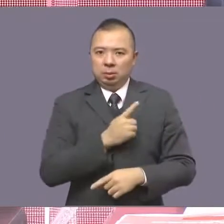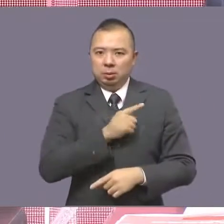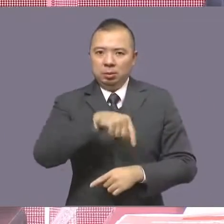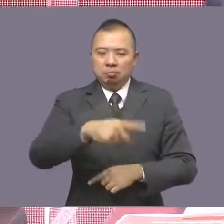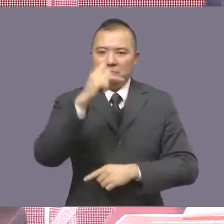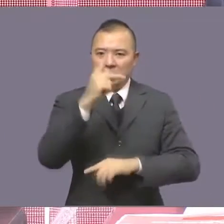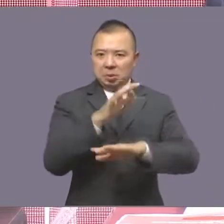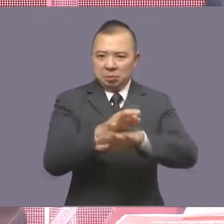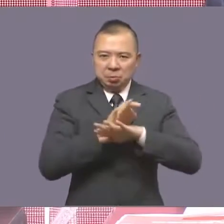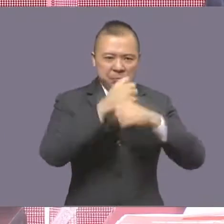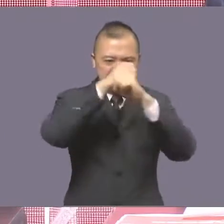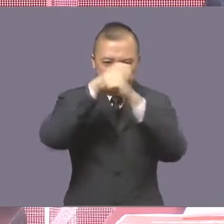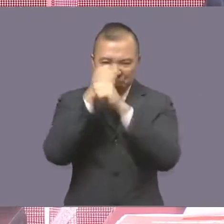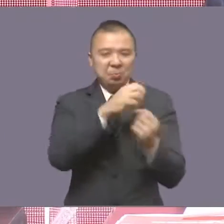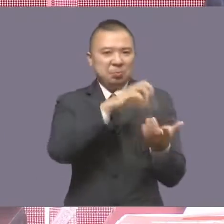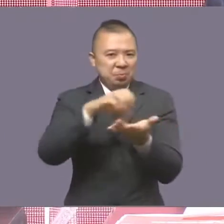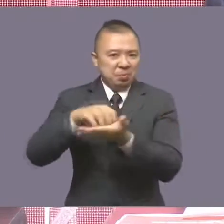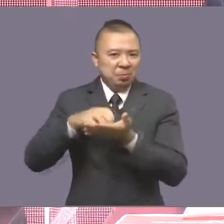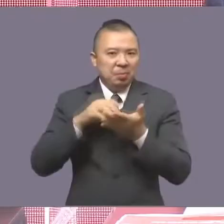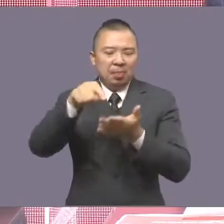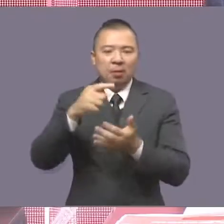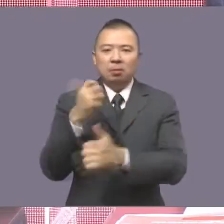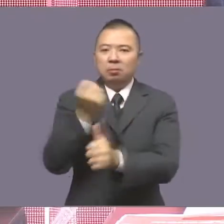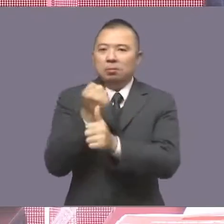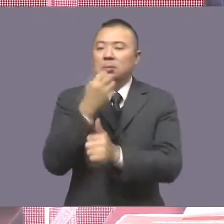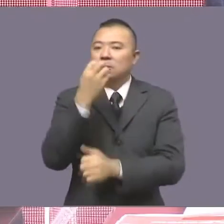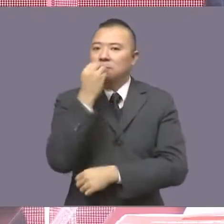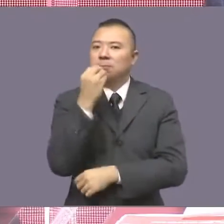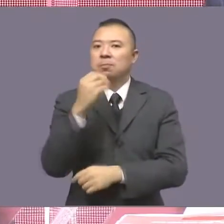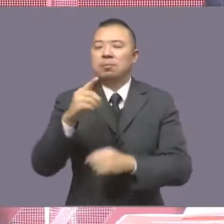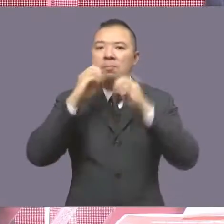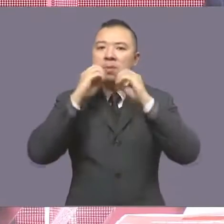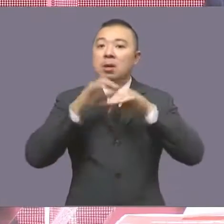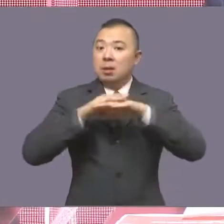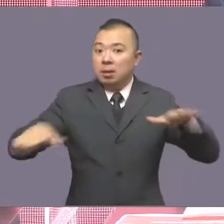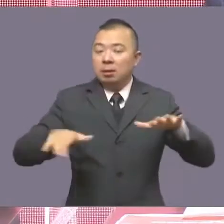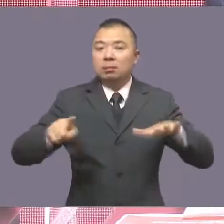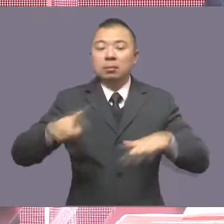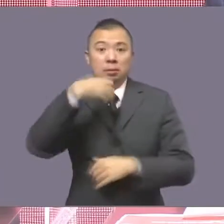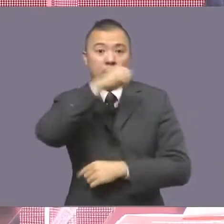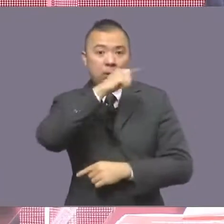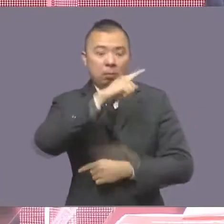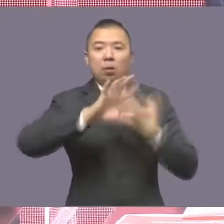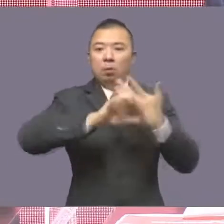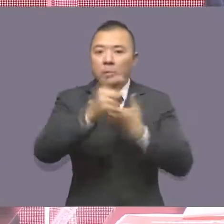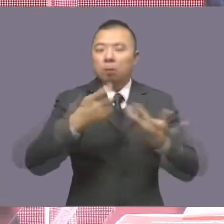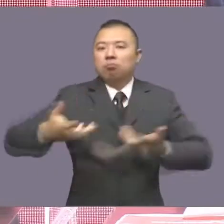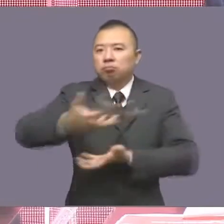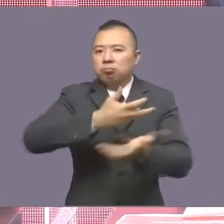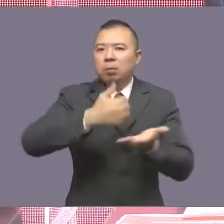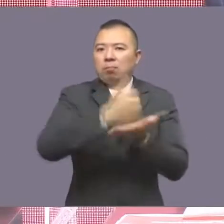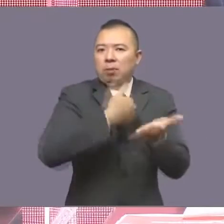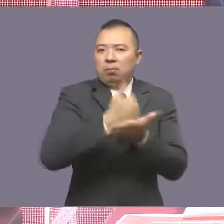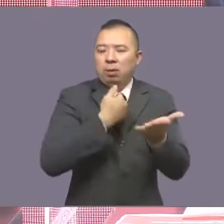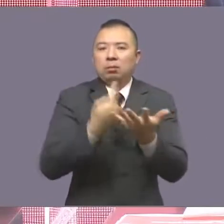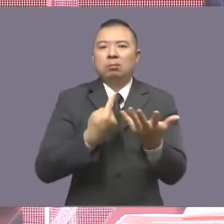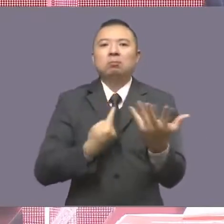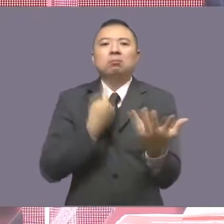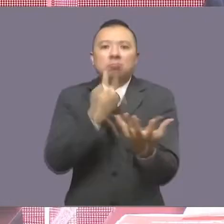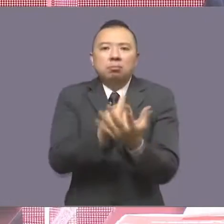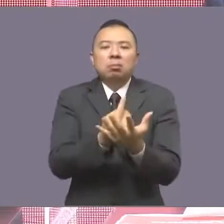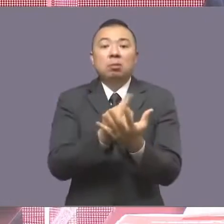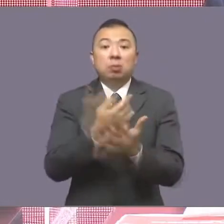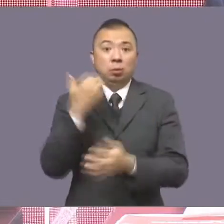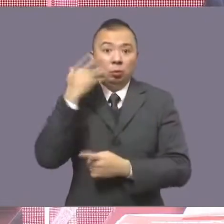府，而台湾也是以外贸为导向的国家，要加入国际经贸体系，要加入高标